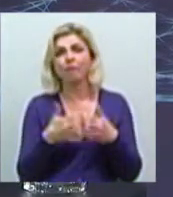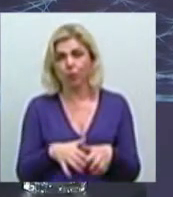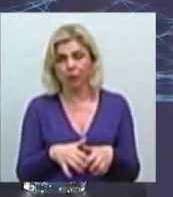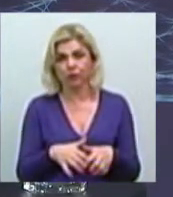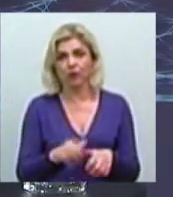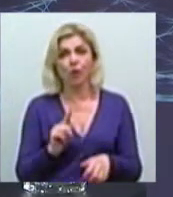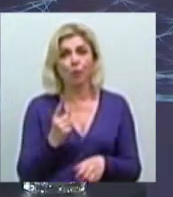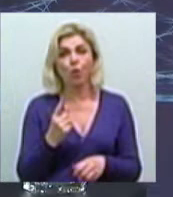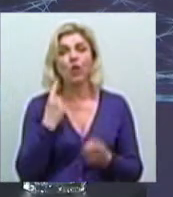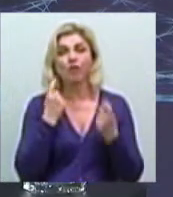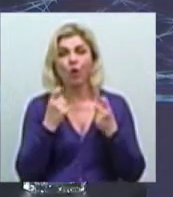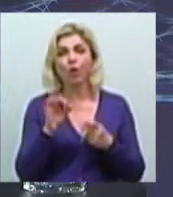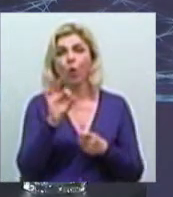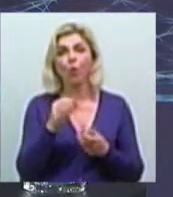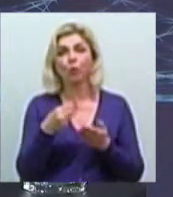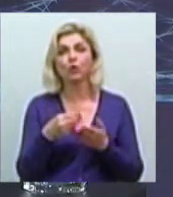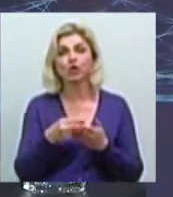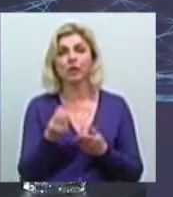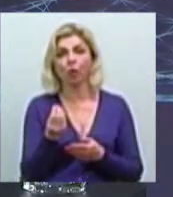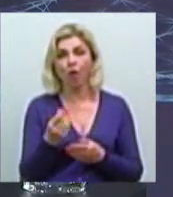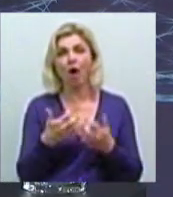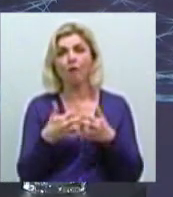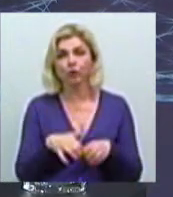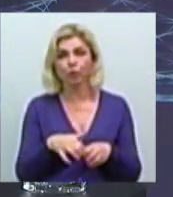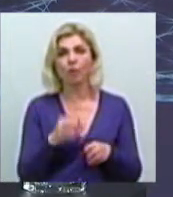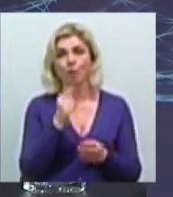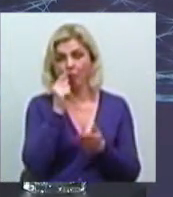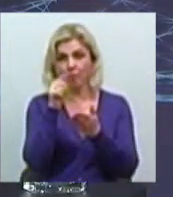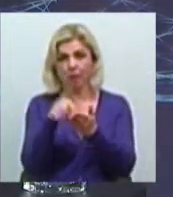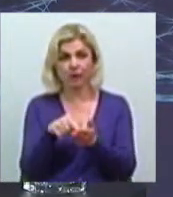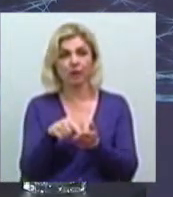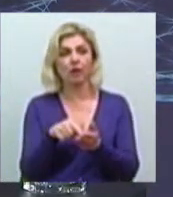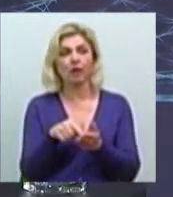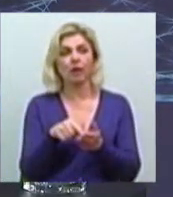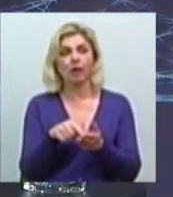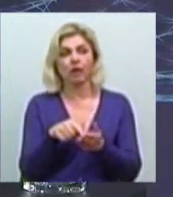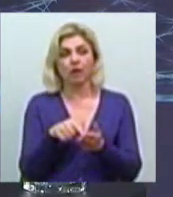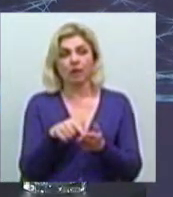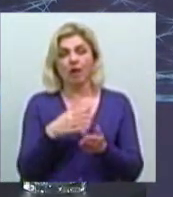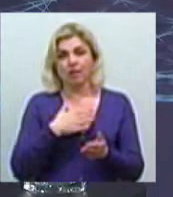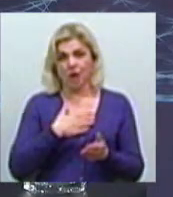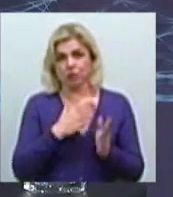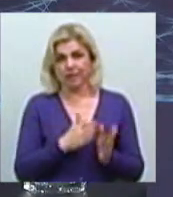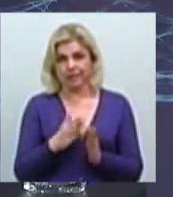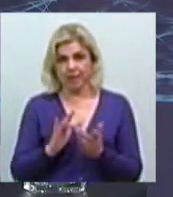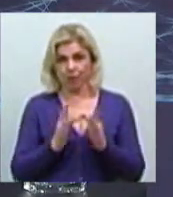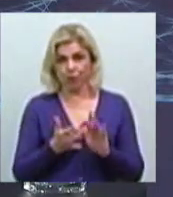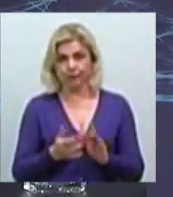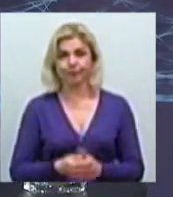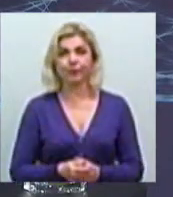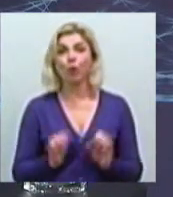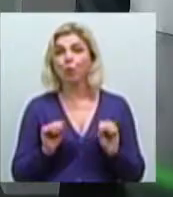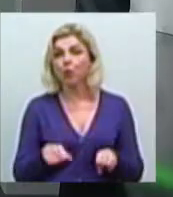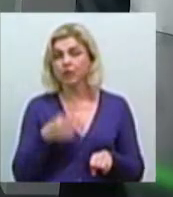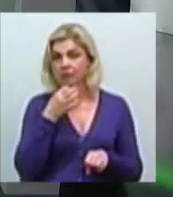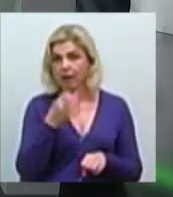що дані по бюджетним коштам, вони автоматично потрапляють в розрізі кожної окремої школи в нашу систему. Тобто можна